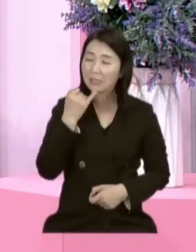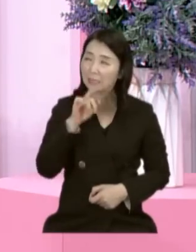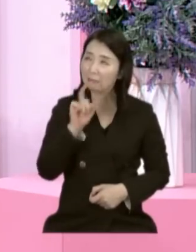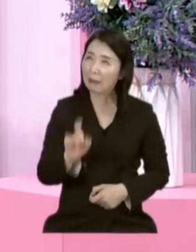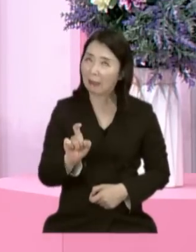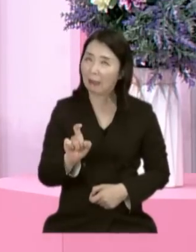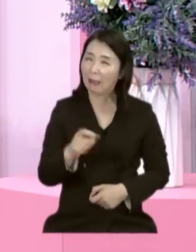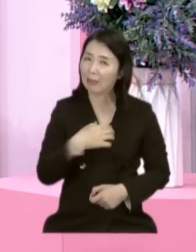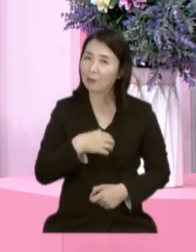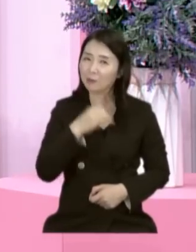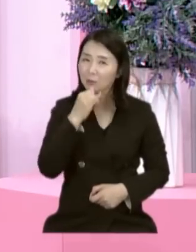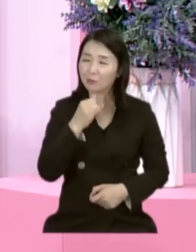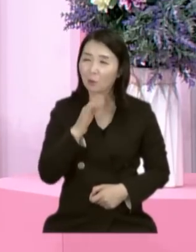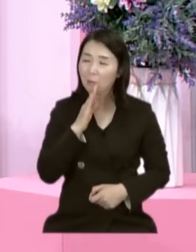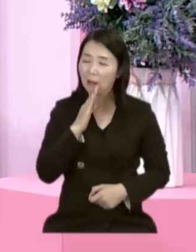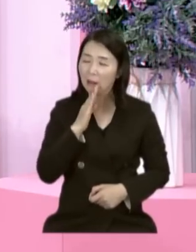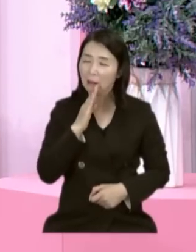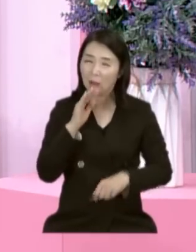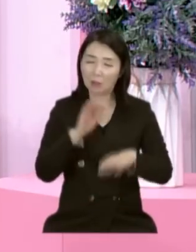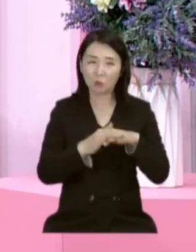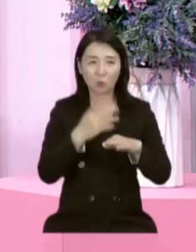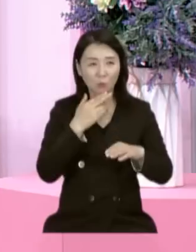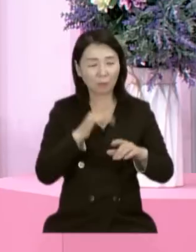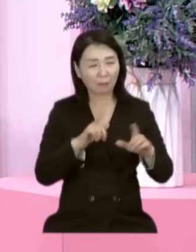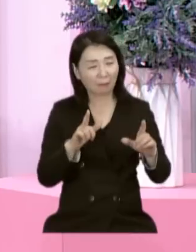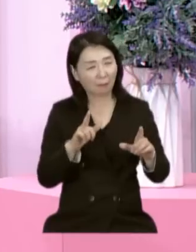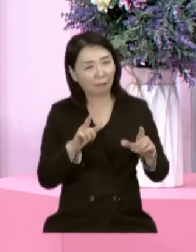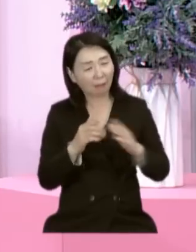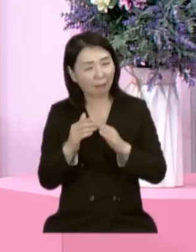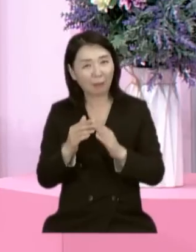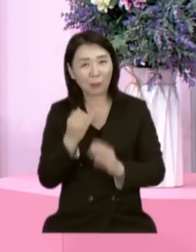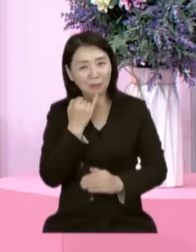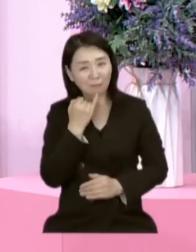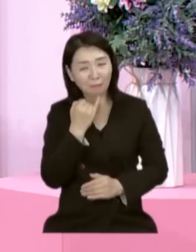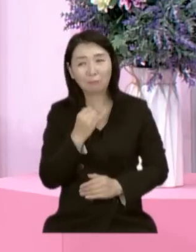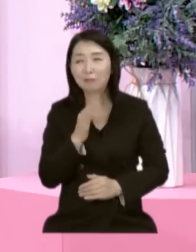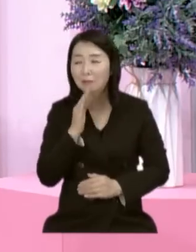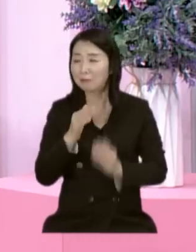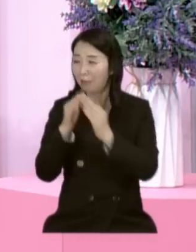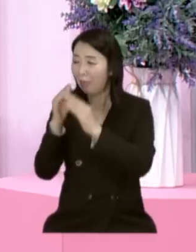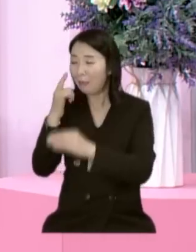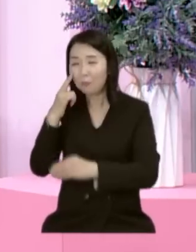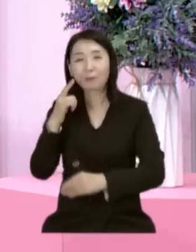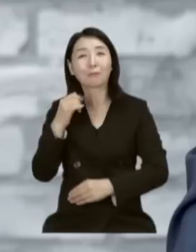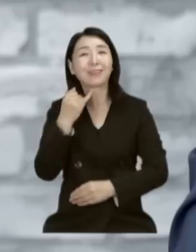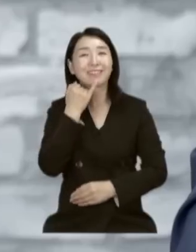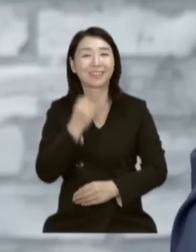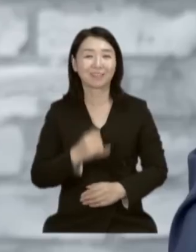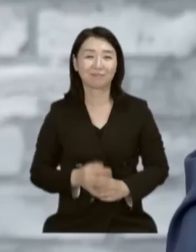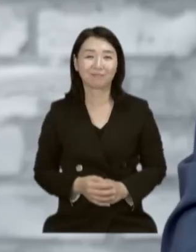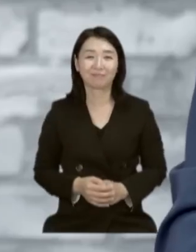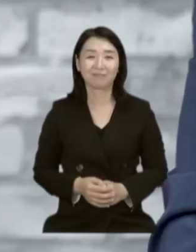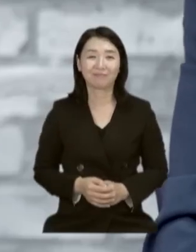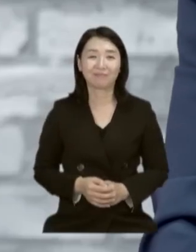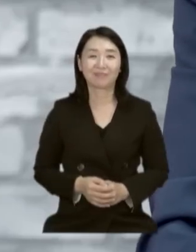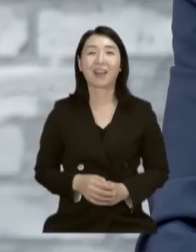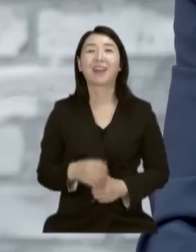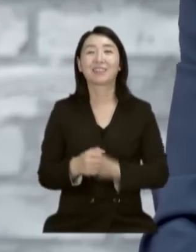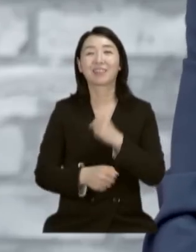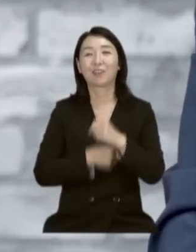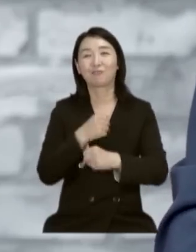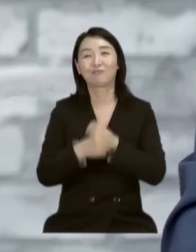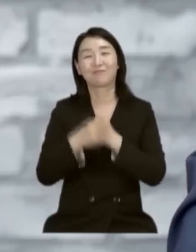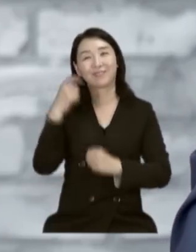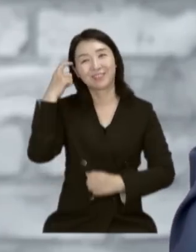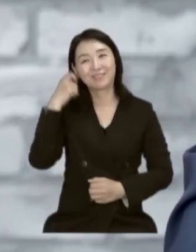괜찮을까? 이거 정말 괜찮을까? 근데 실제로 해보니까 괜찮더라고요. 아, 그런 데에서 맞아요. 오는 자유함.